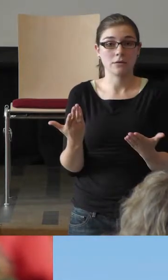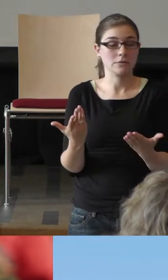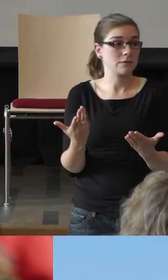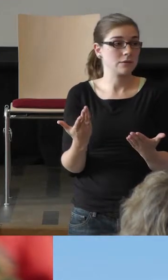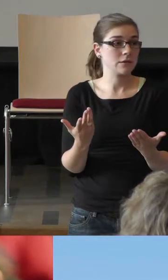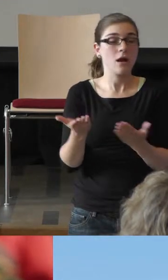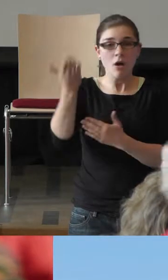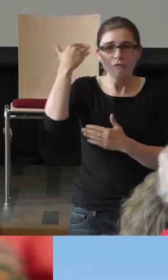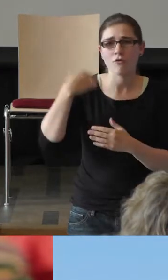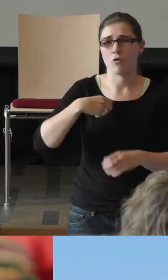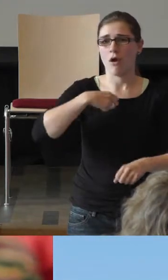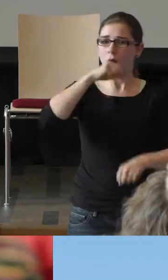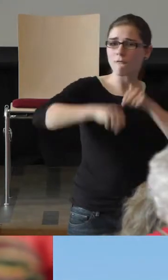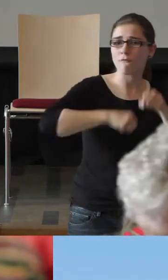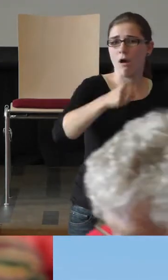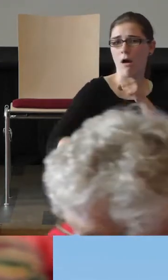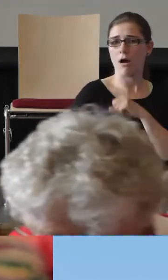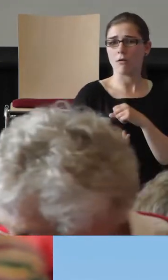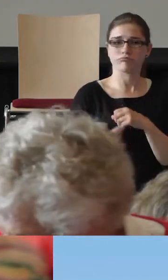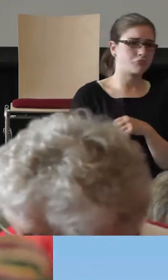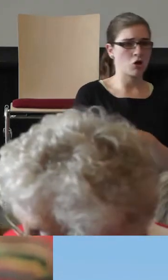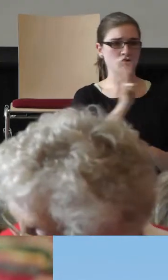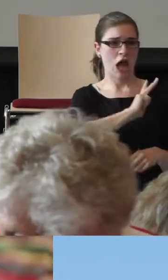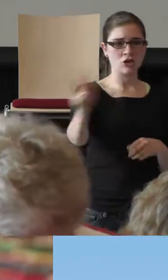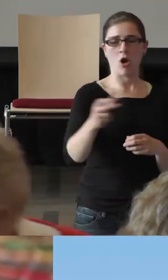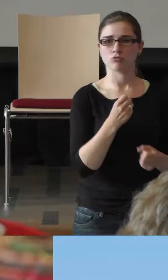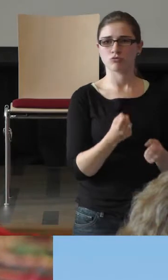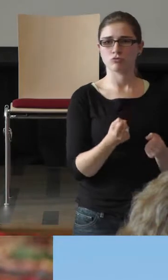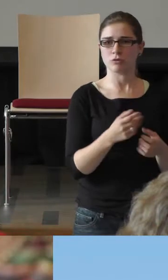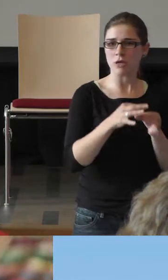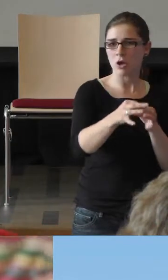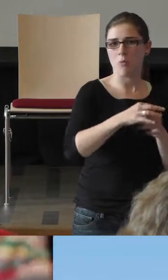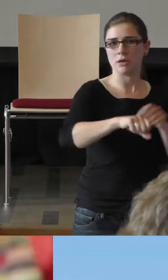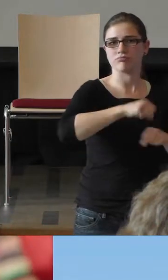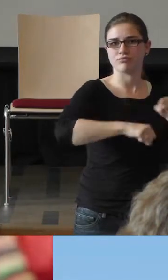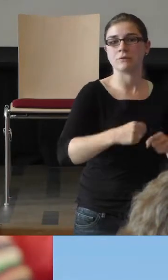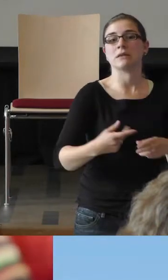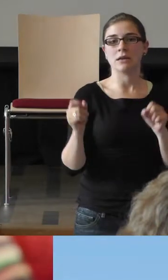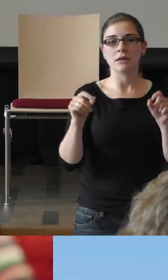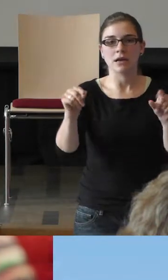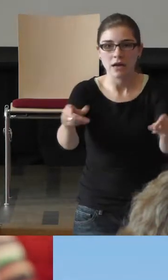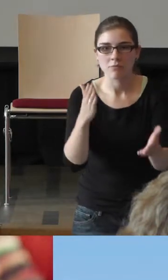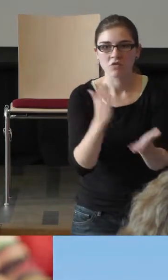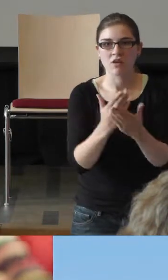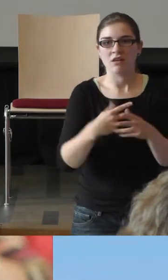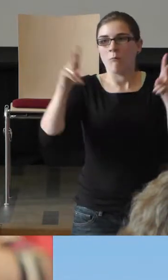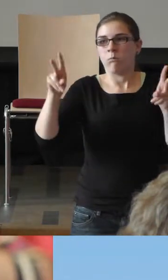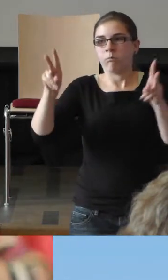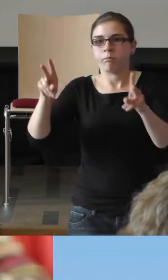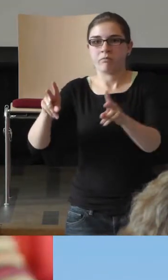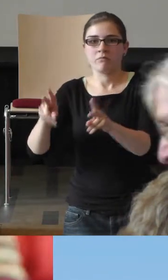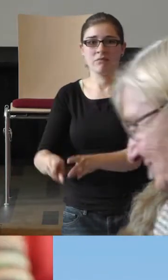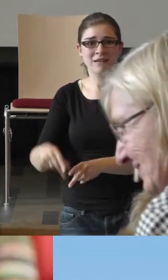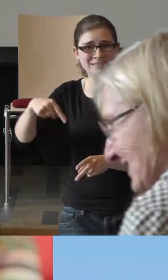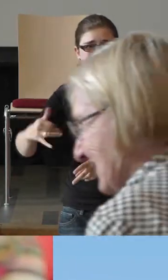Ich bin früher mit dem Fahrrad so circa 3000 Kilometer gefahren. Nach dieser Krebsgeschichte war es letztes Jahr 168 und dieses Jahr waren es